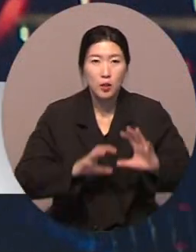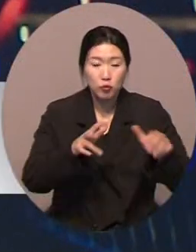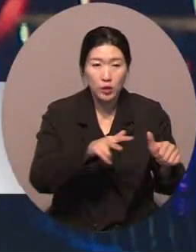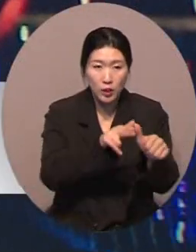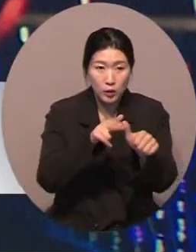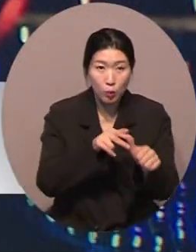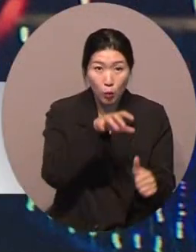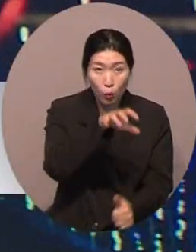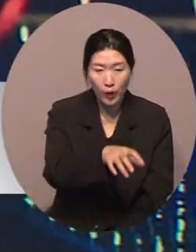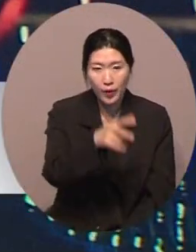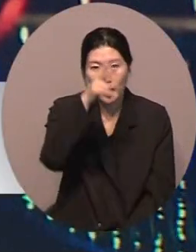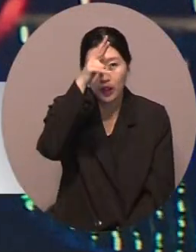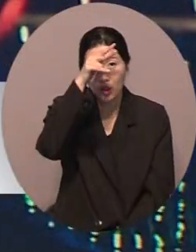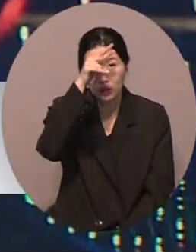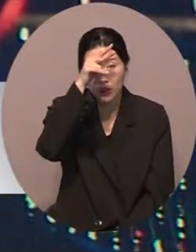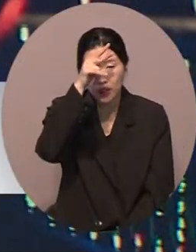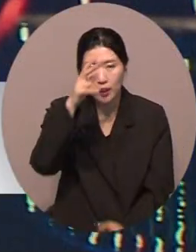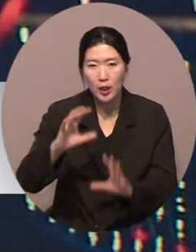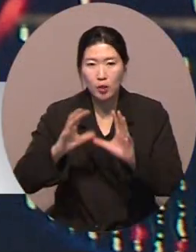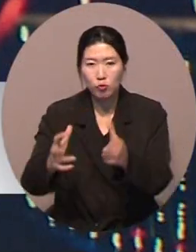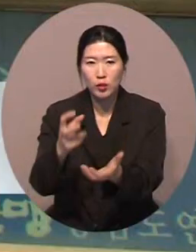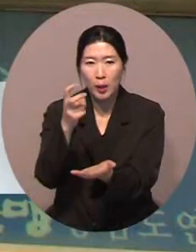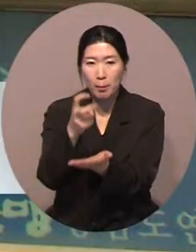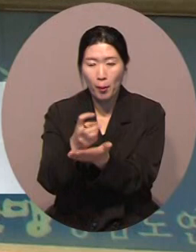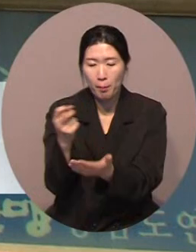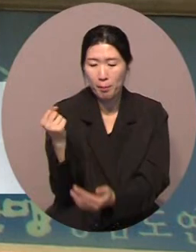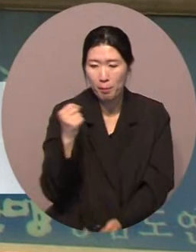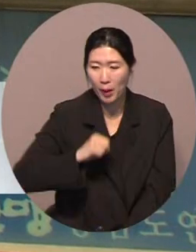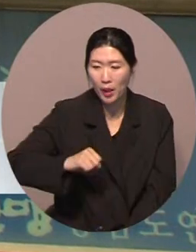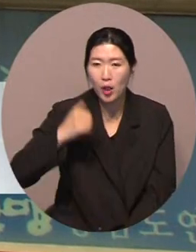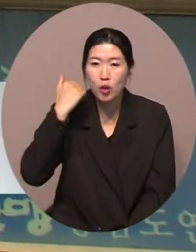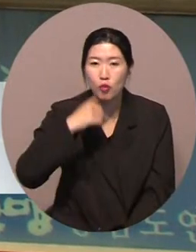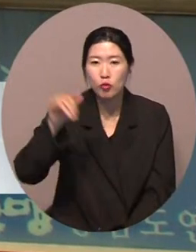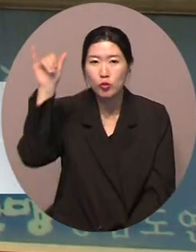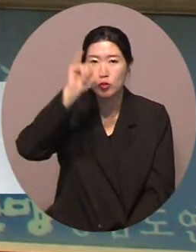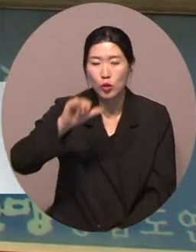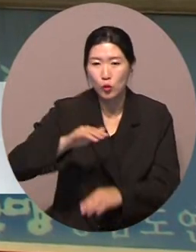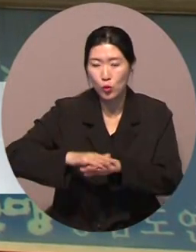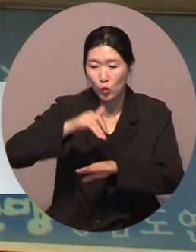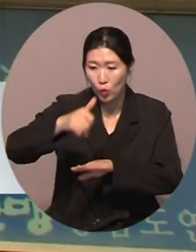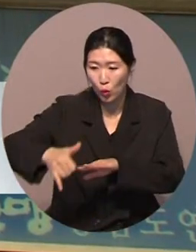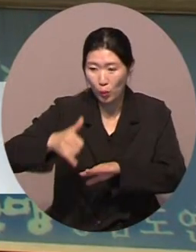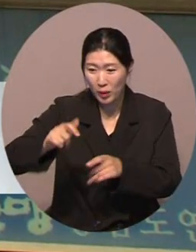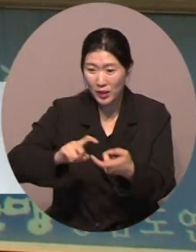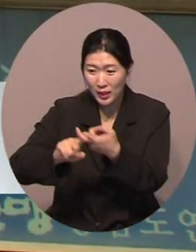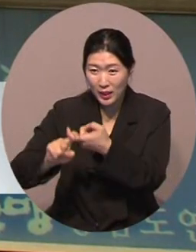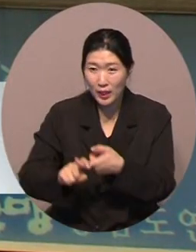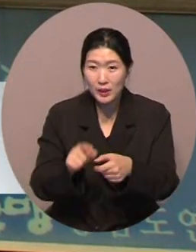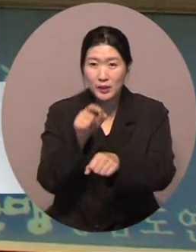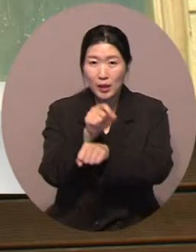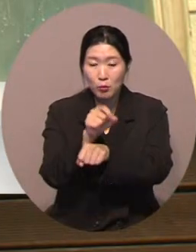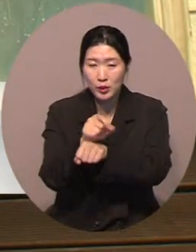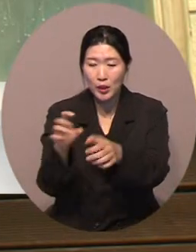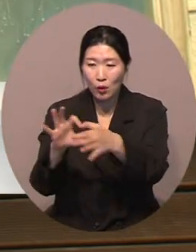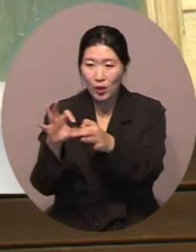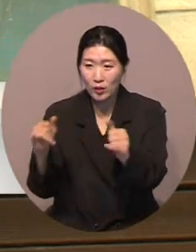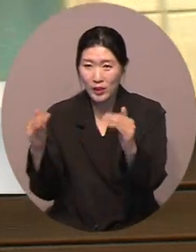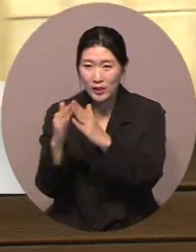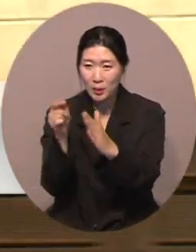국가정보원과 경찰이 국가보안법 위반 혐의로 전국 농민회 총연맹, 충남도연맹 사무실과 관련자